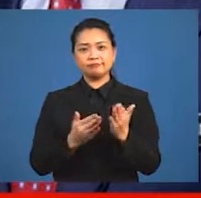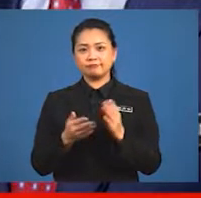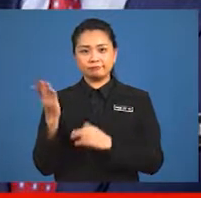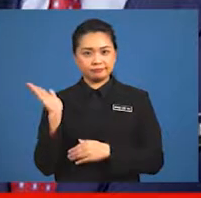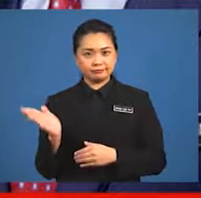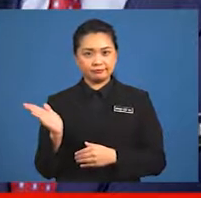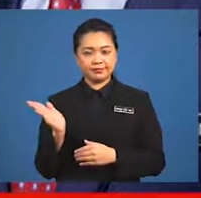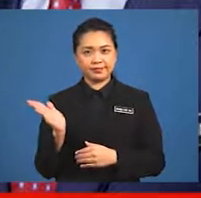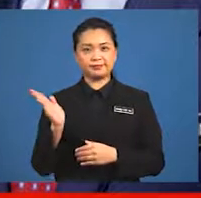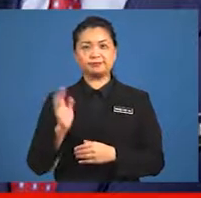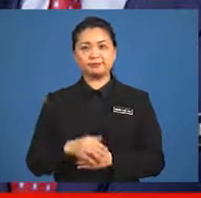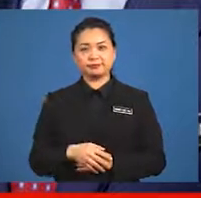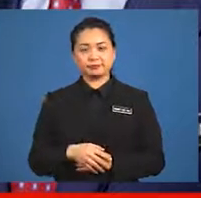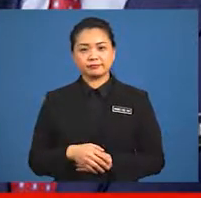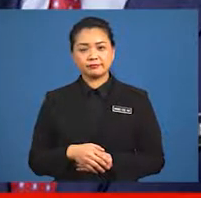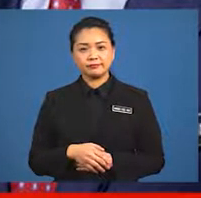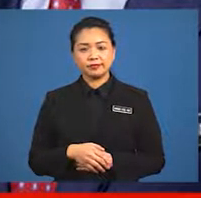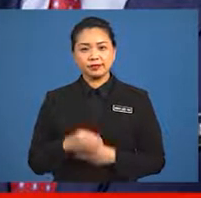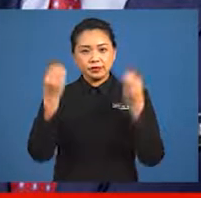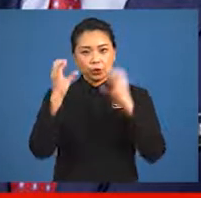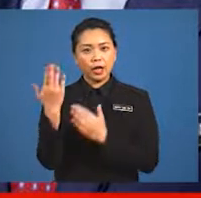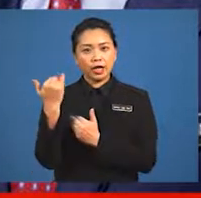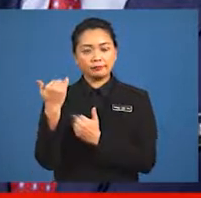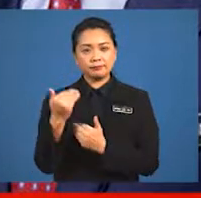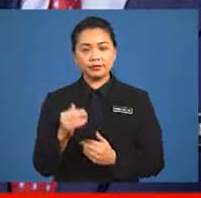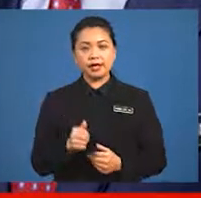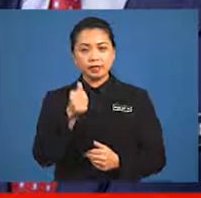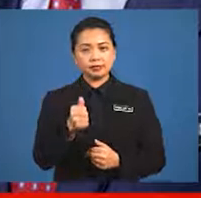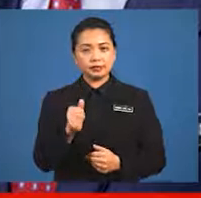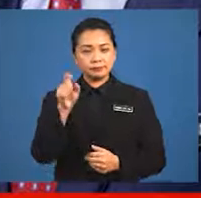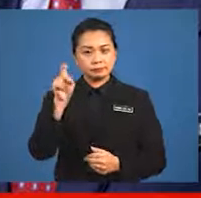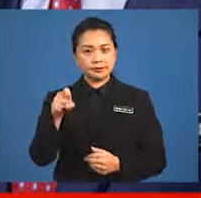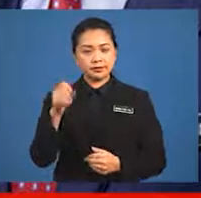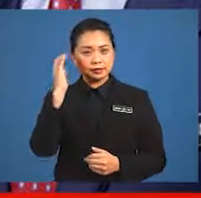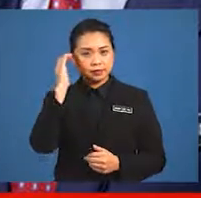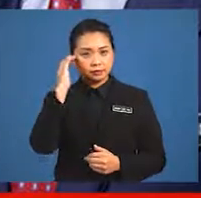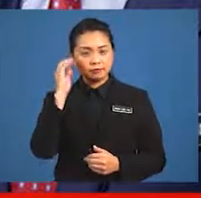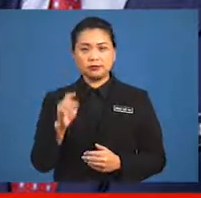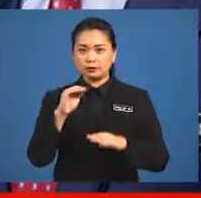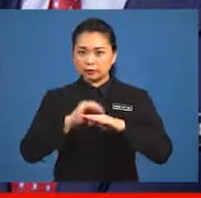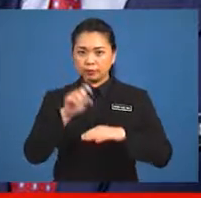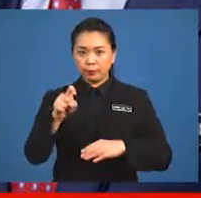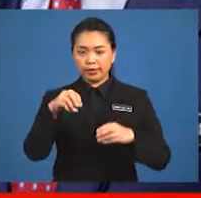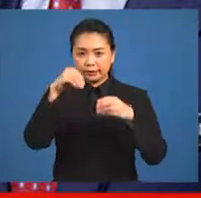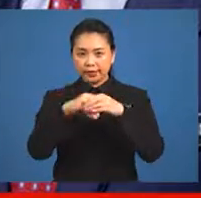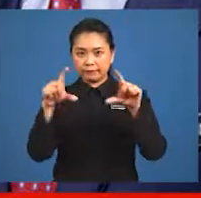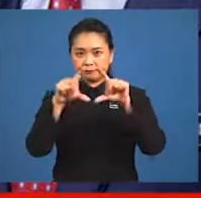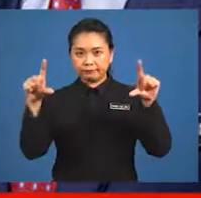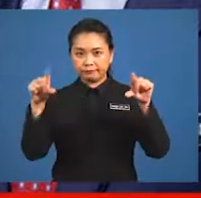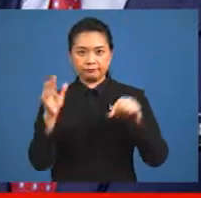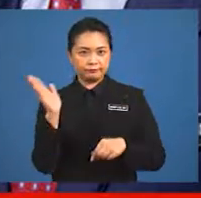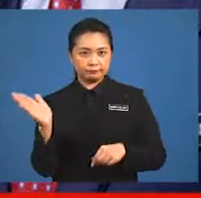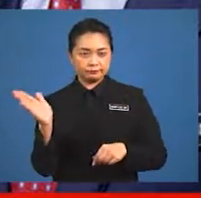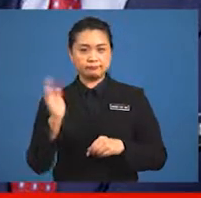pakej rangsangan ekonomi. Saya berharap kamu telah mengambil maklum touch points yang terdapat di dalam pakej